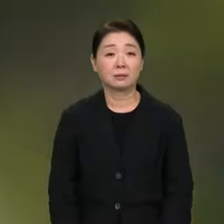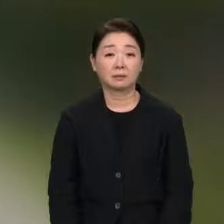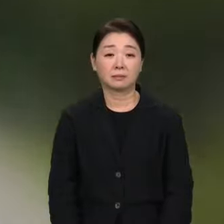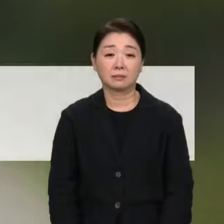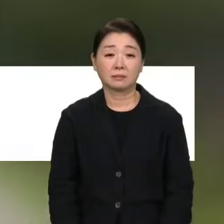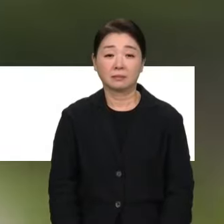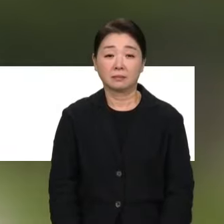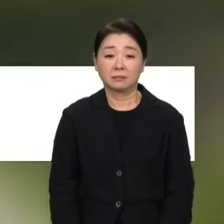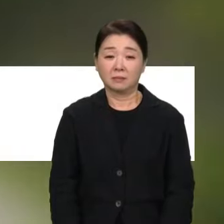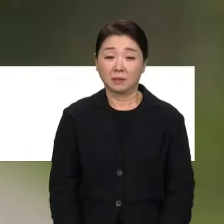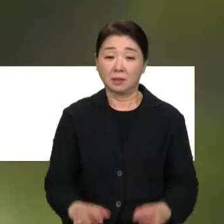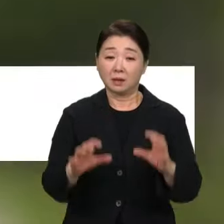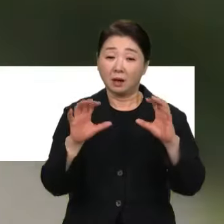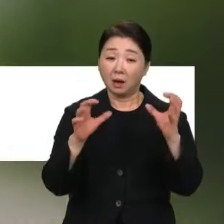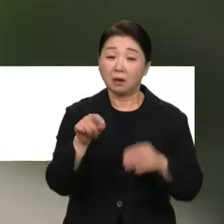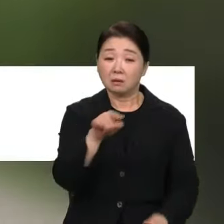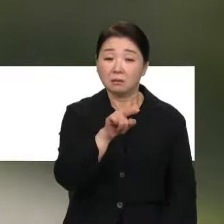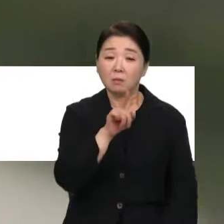아이들한테